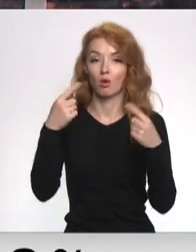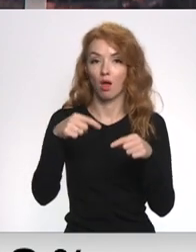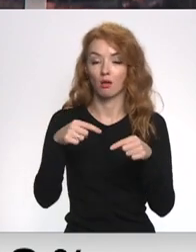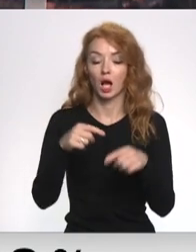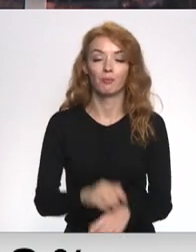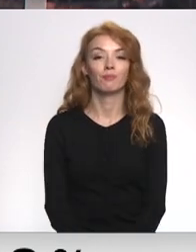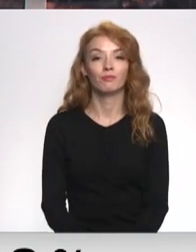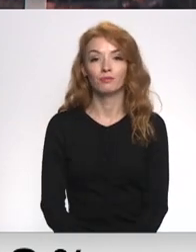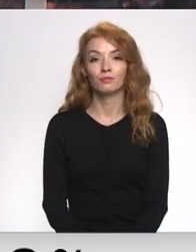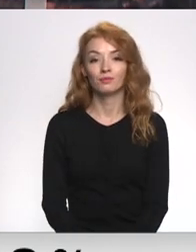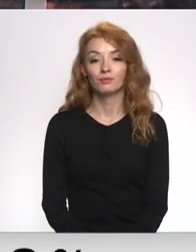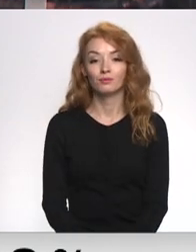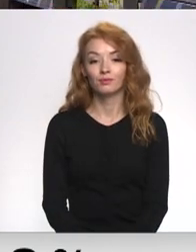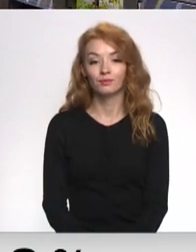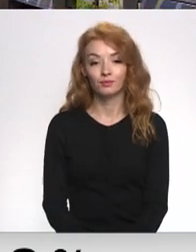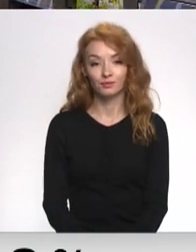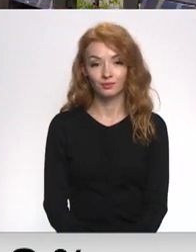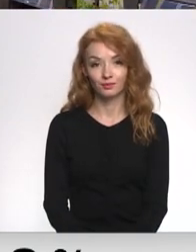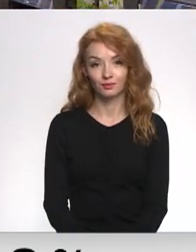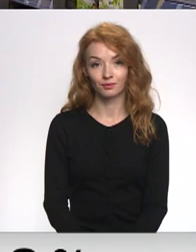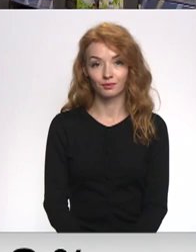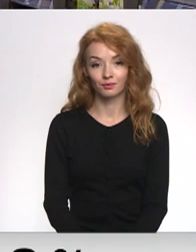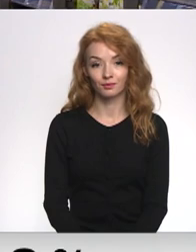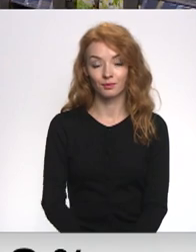skaidro Dāvids Frēdenfelds.